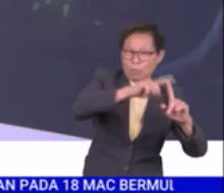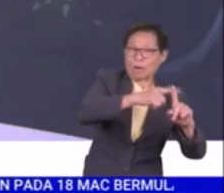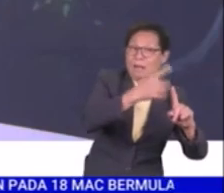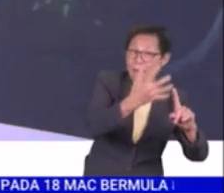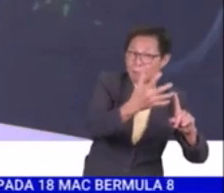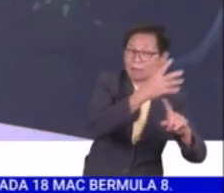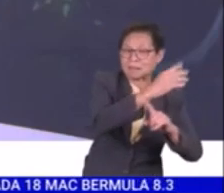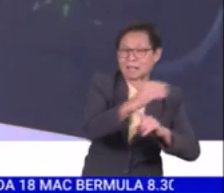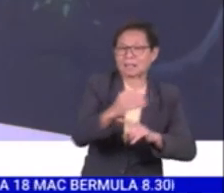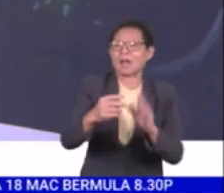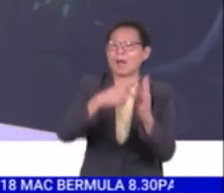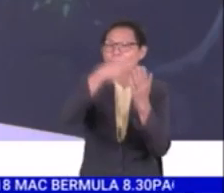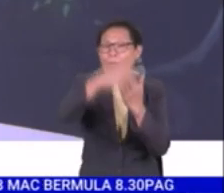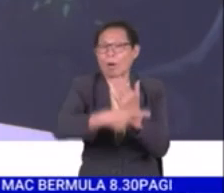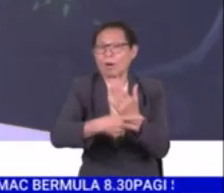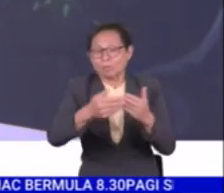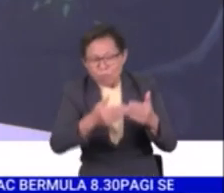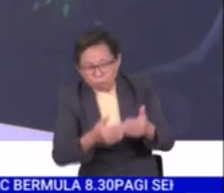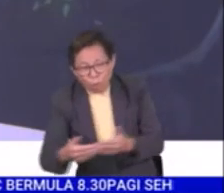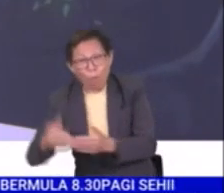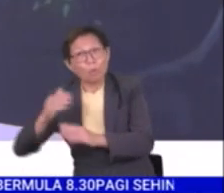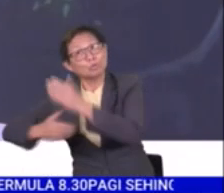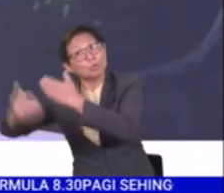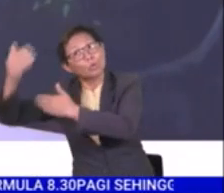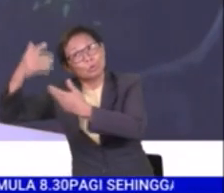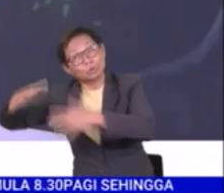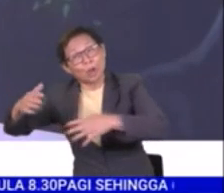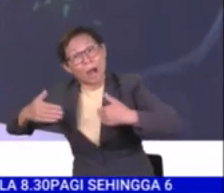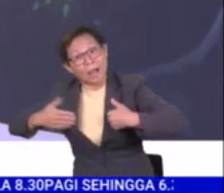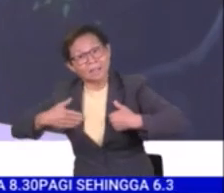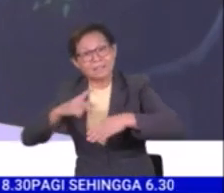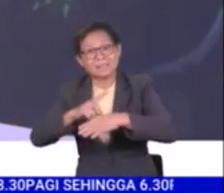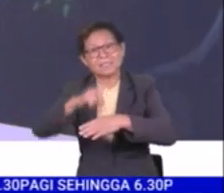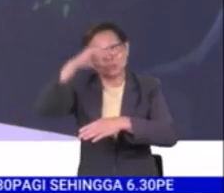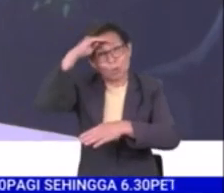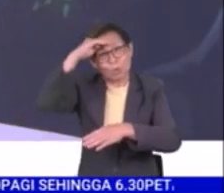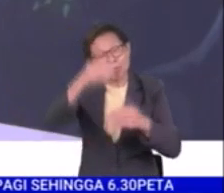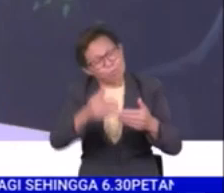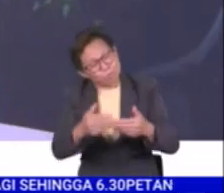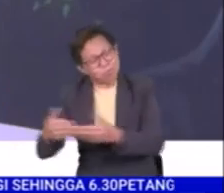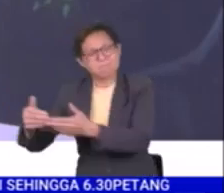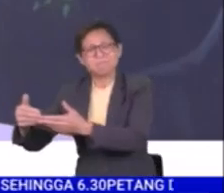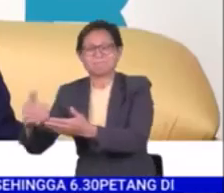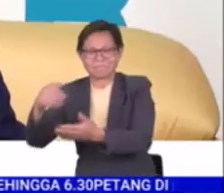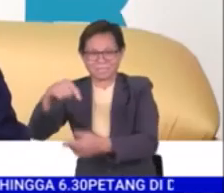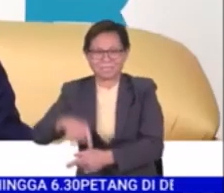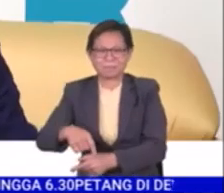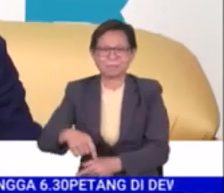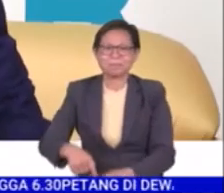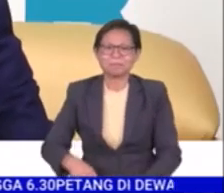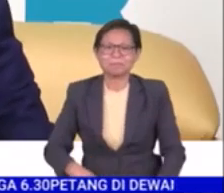ini dan merupakan program kesinambungan yang pernah diadakan di Johor.